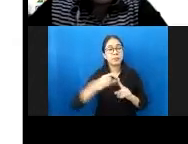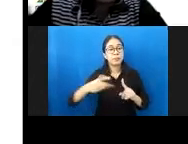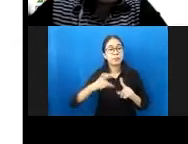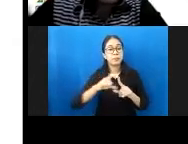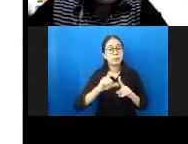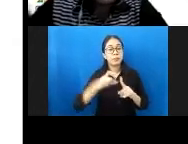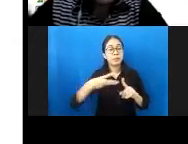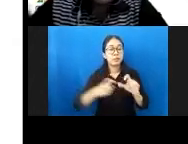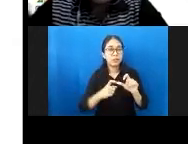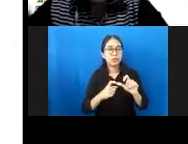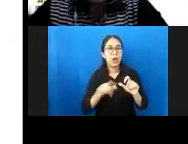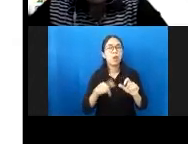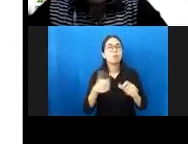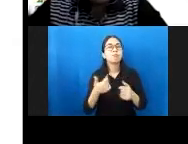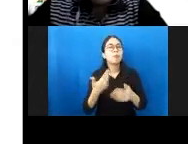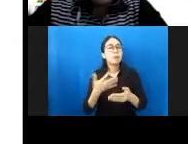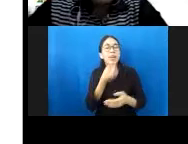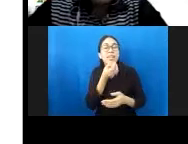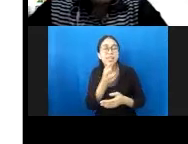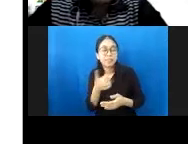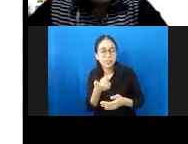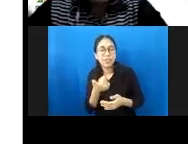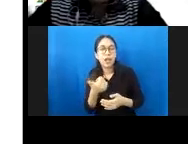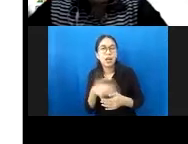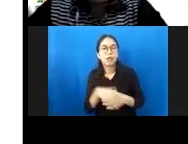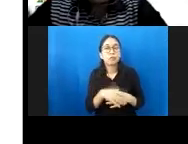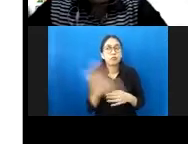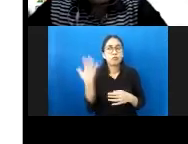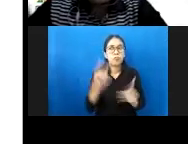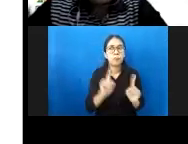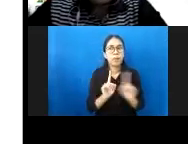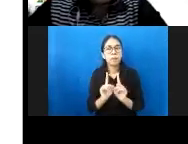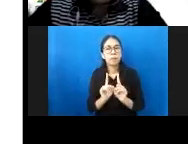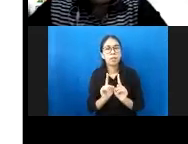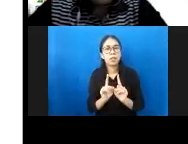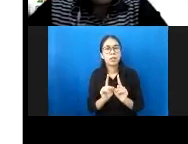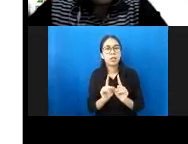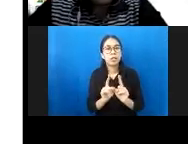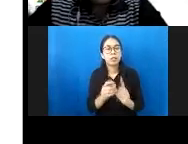di Puskesmas Cipedas. Dengan pendamping saat itu fasilitasinya adalah